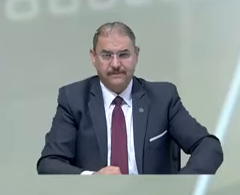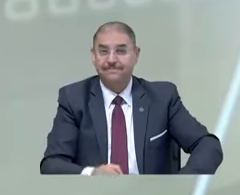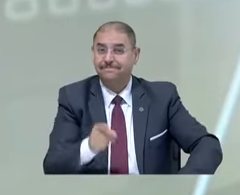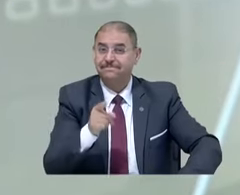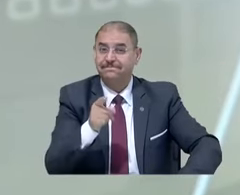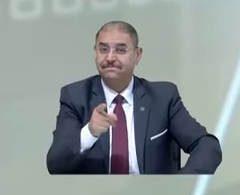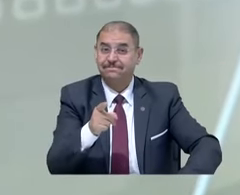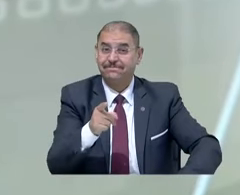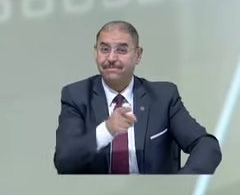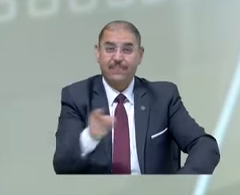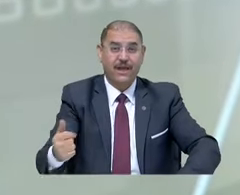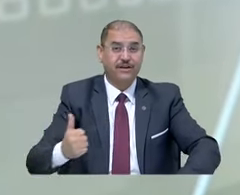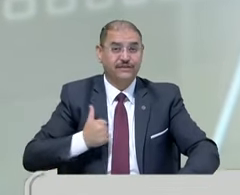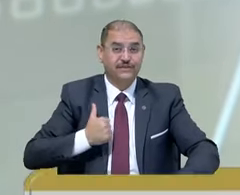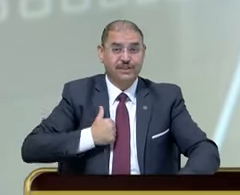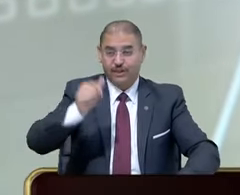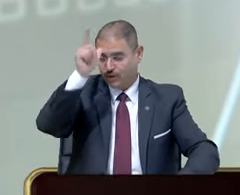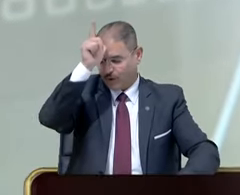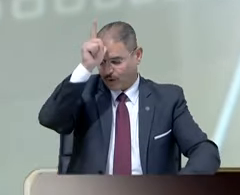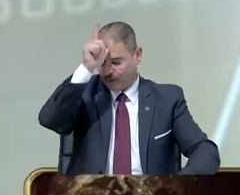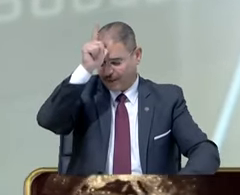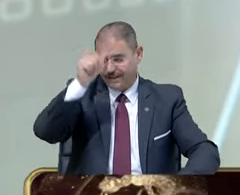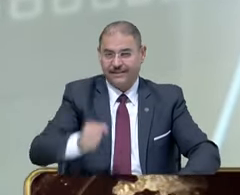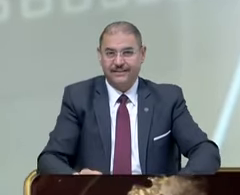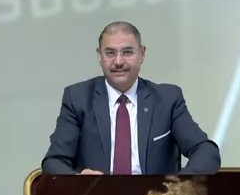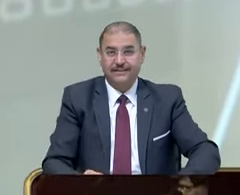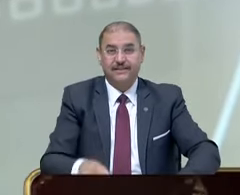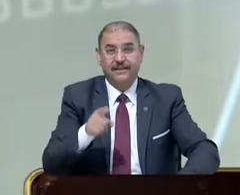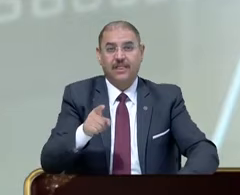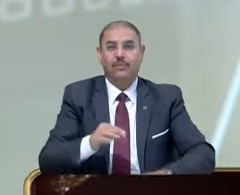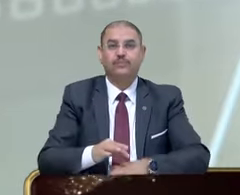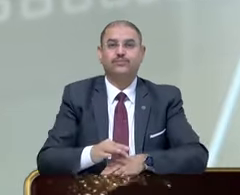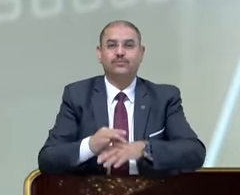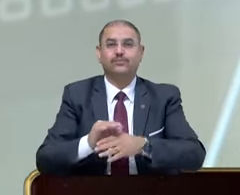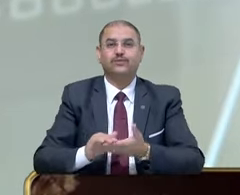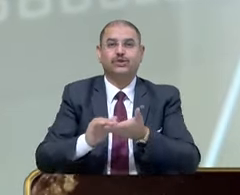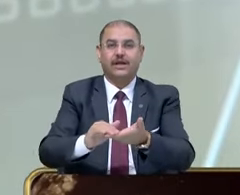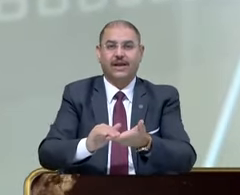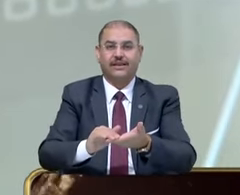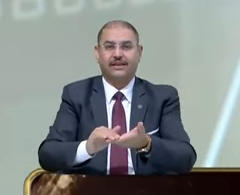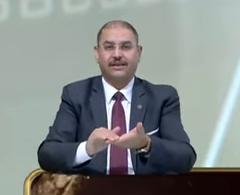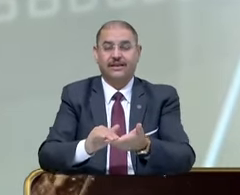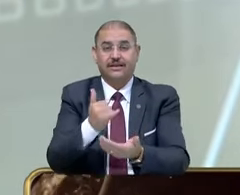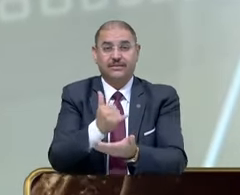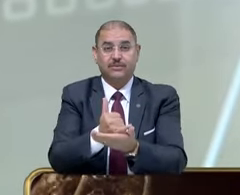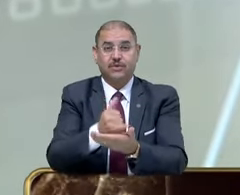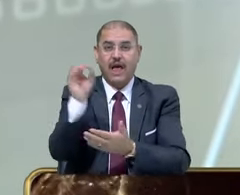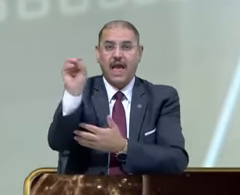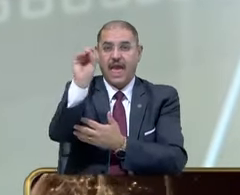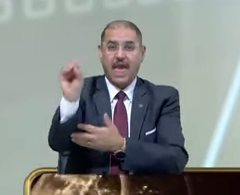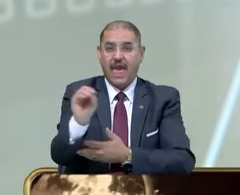سيرت القوات المسلحه الاردنيه الجيش العربي خليه المساعدات الانسانيه والاغاثه بالتنسيق مع الهيئه الخيريه الاردنيه